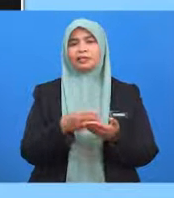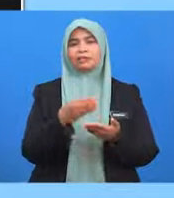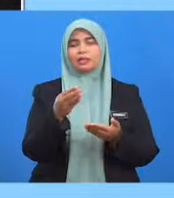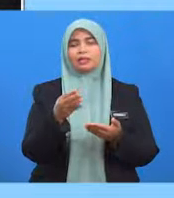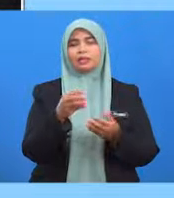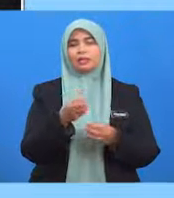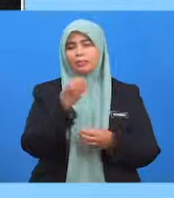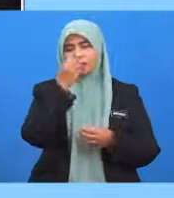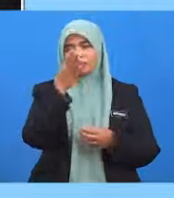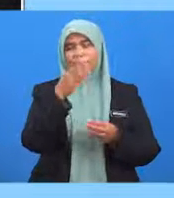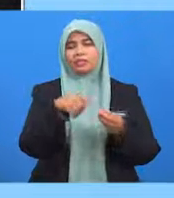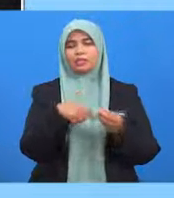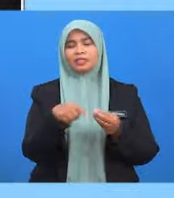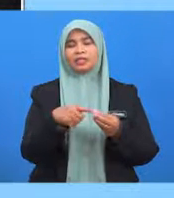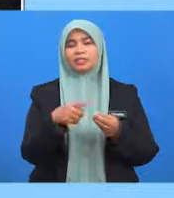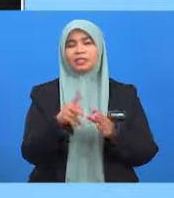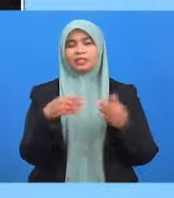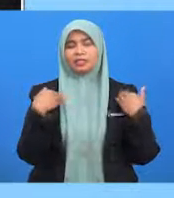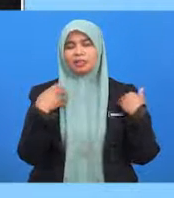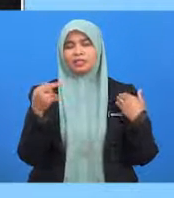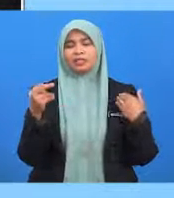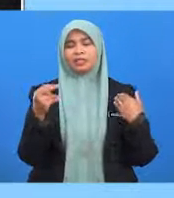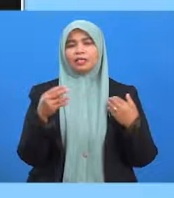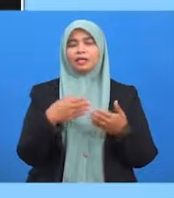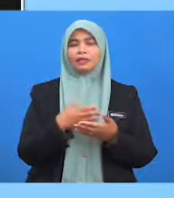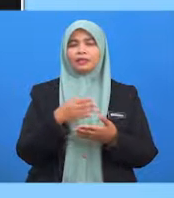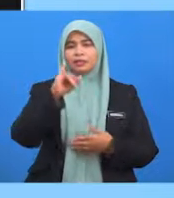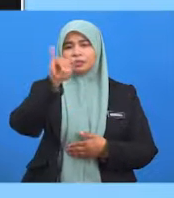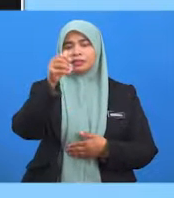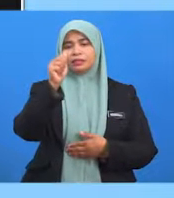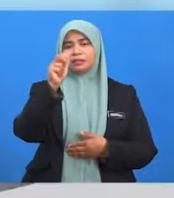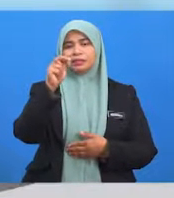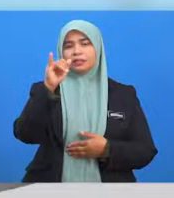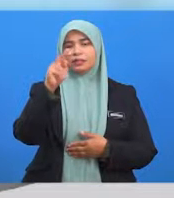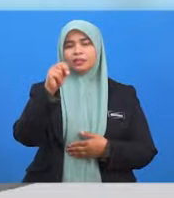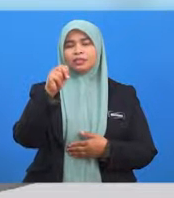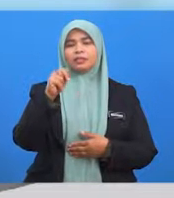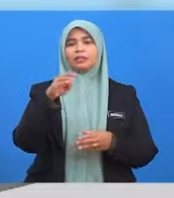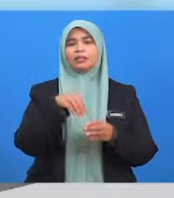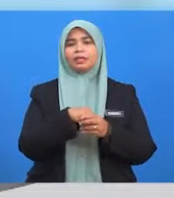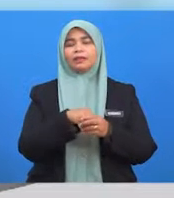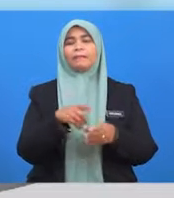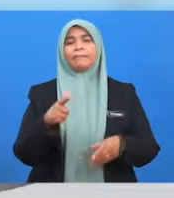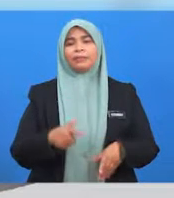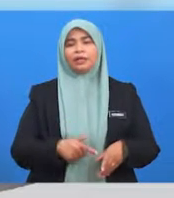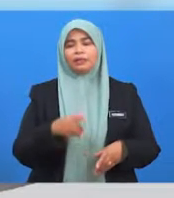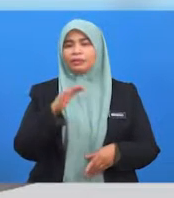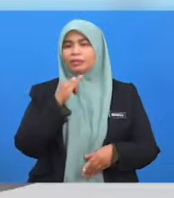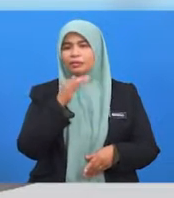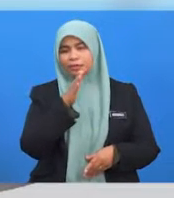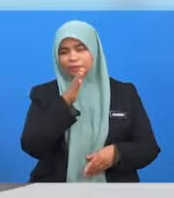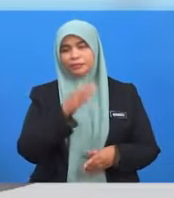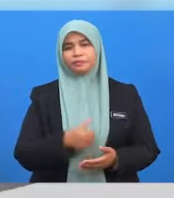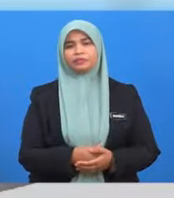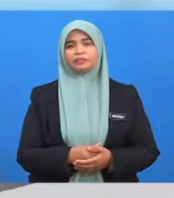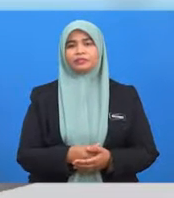pelbagai maklumat tentang keadaan janin di dalam perut ibu. Sangat banyak kan